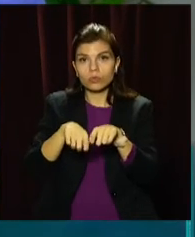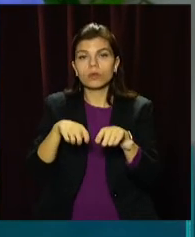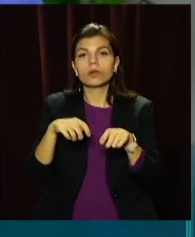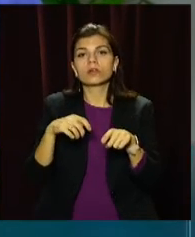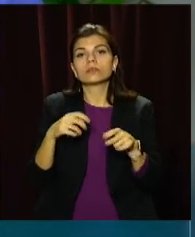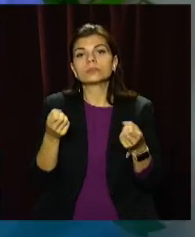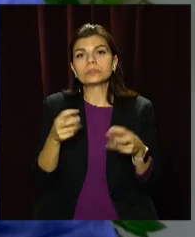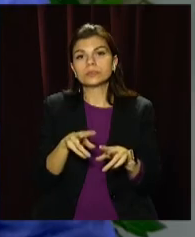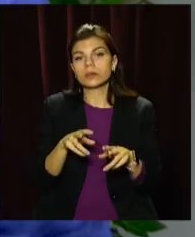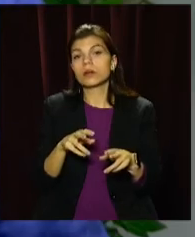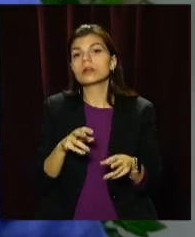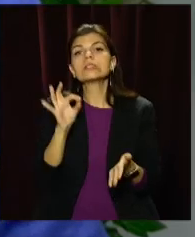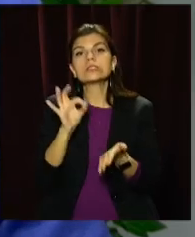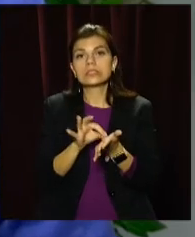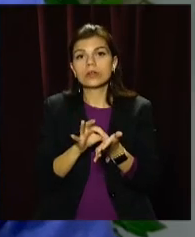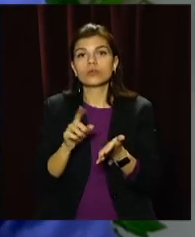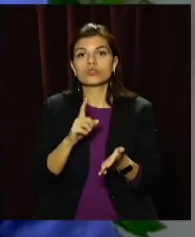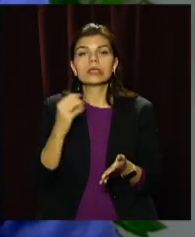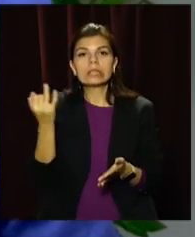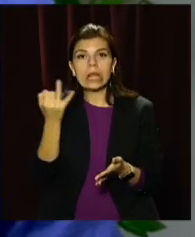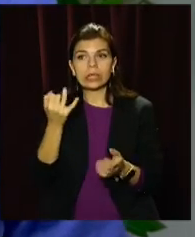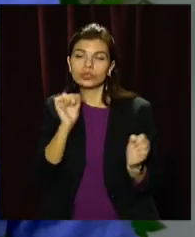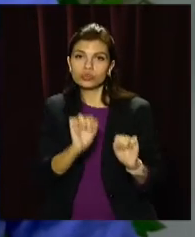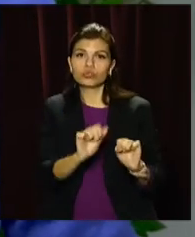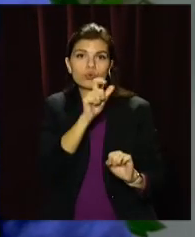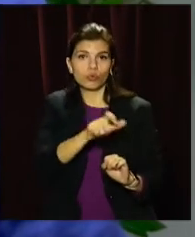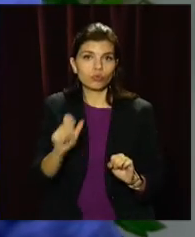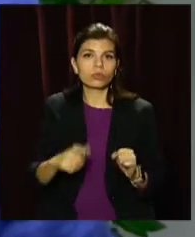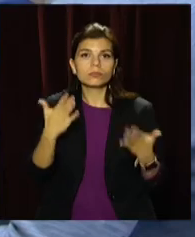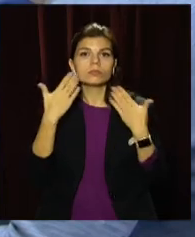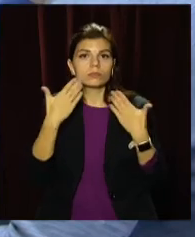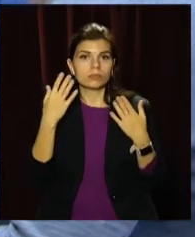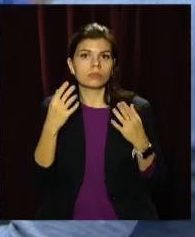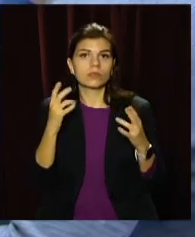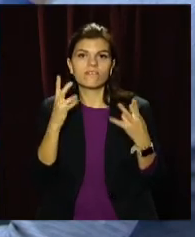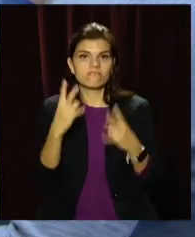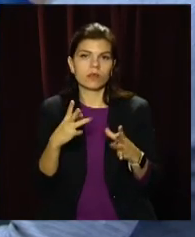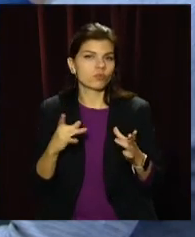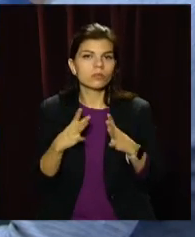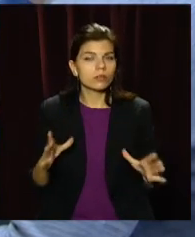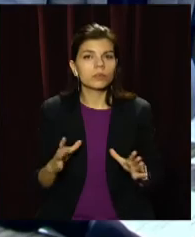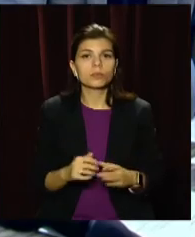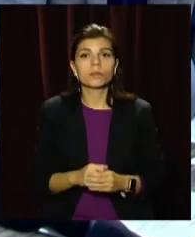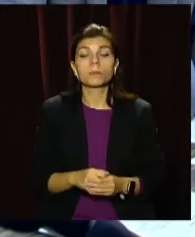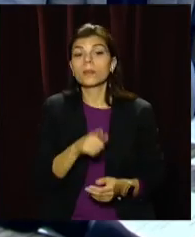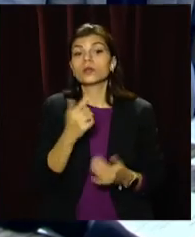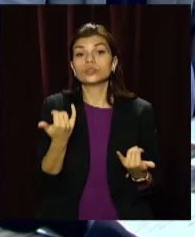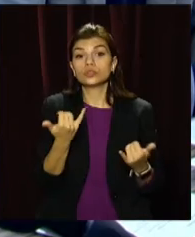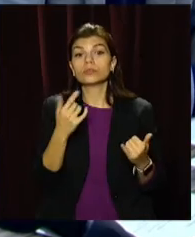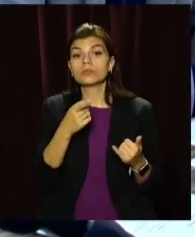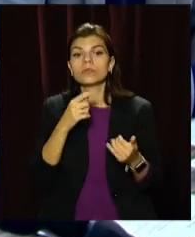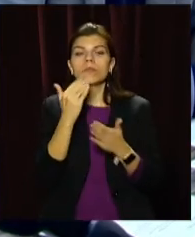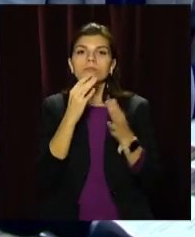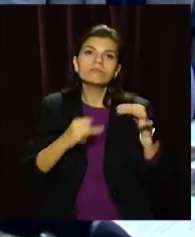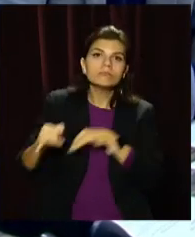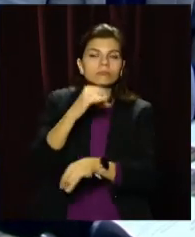правоохоронних органів з метою відстоювання інтересів, екологічних інтересів громади міста. Зараз влада Кам'янського аналізує виконання екологічних